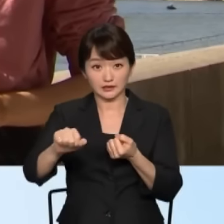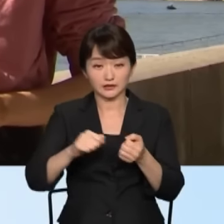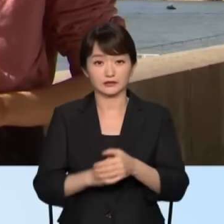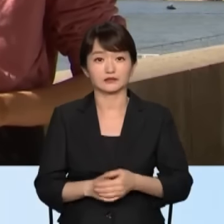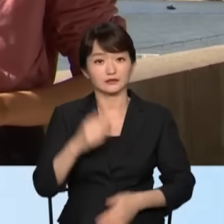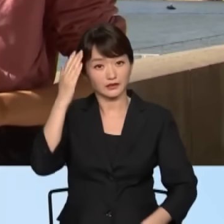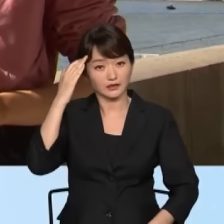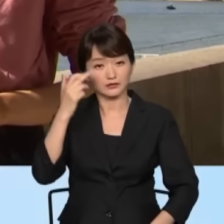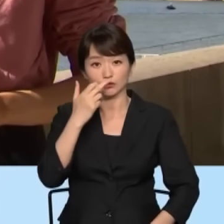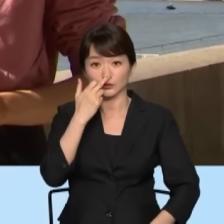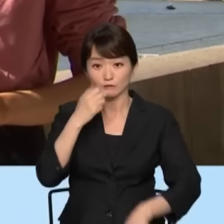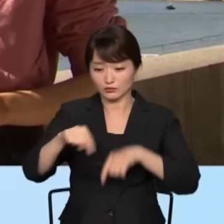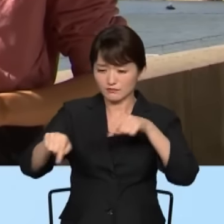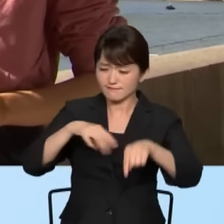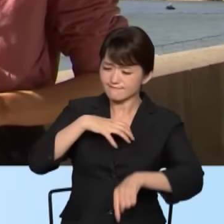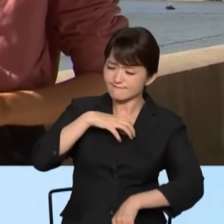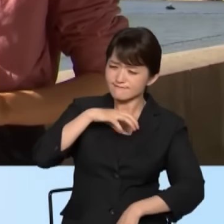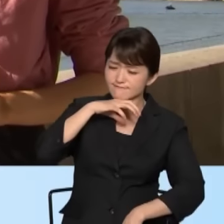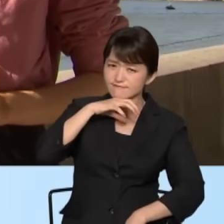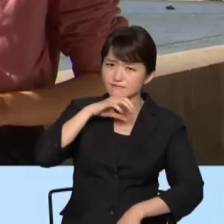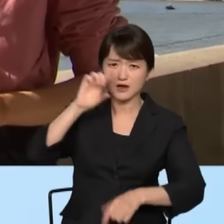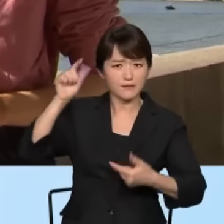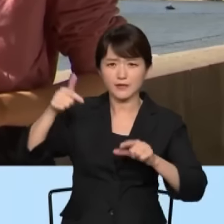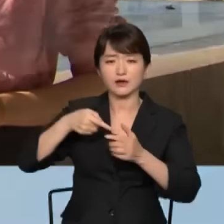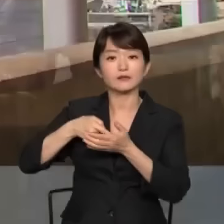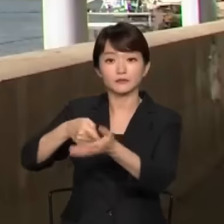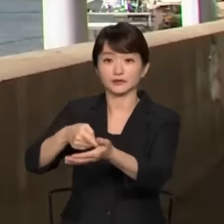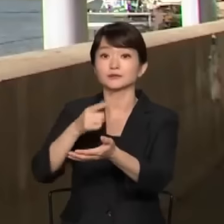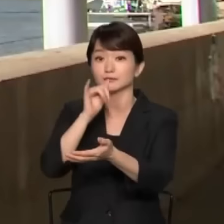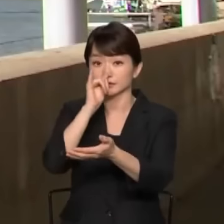코치가 강하게 이의를 제기하기도 했죠.